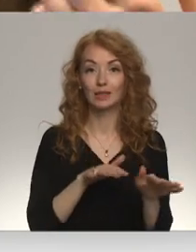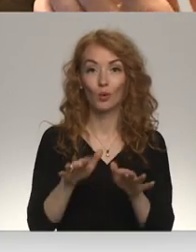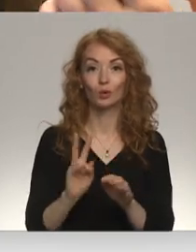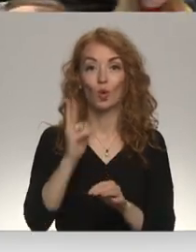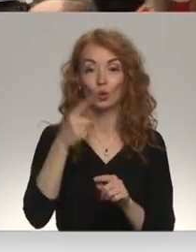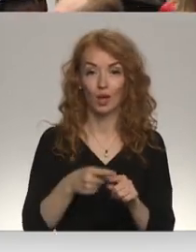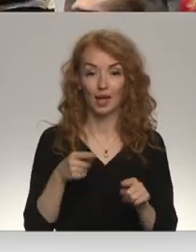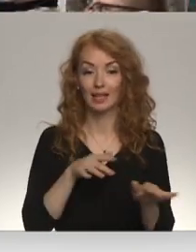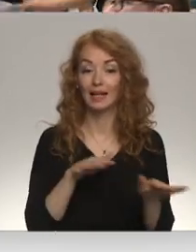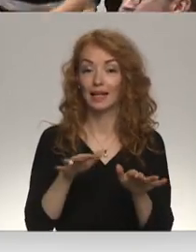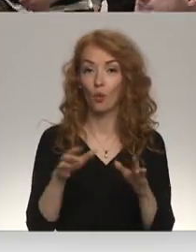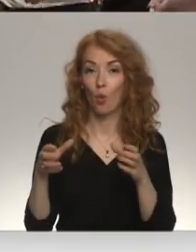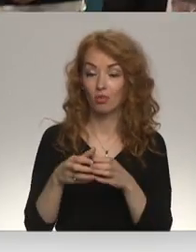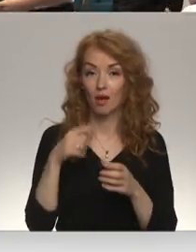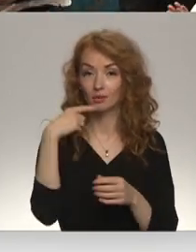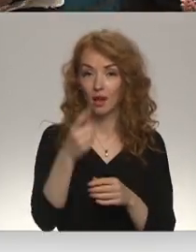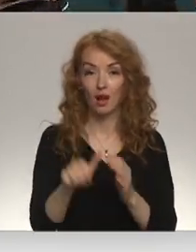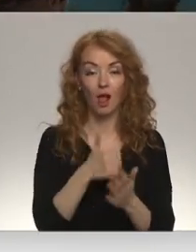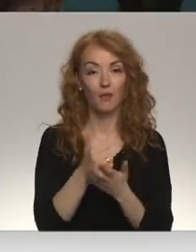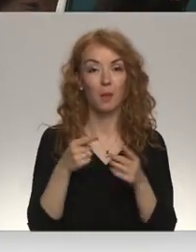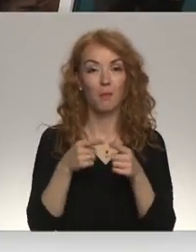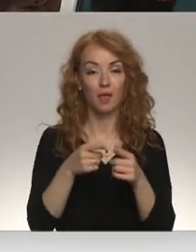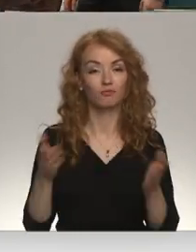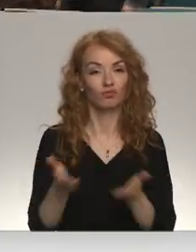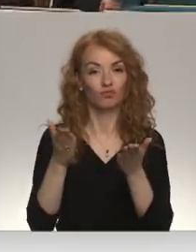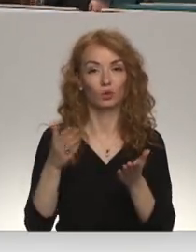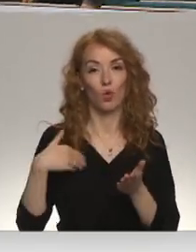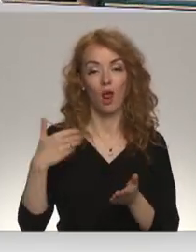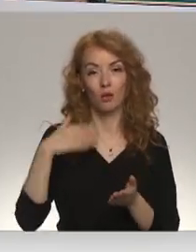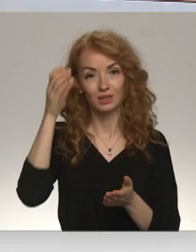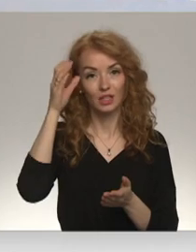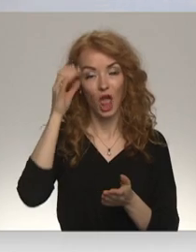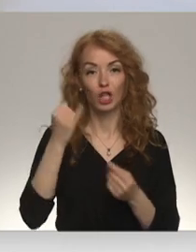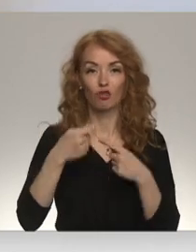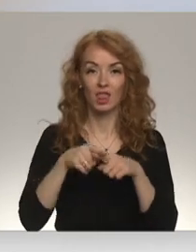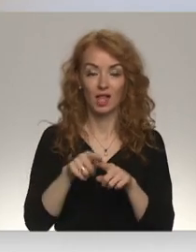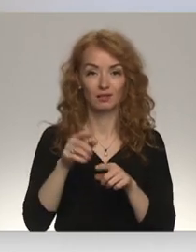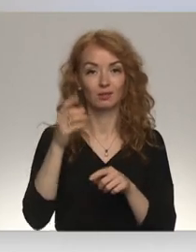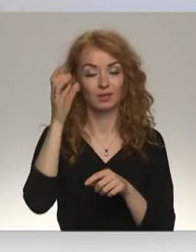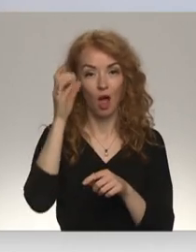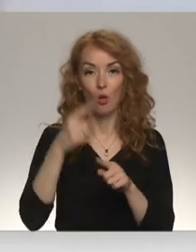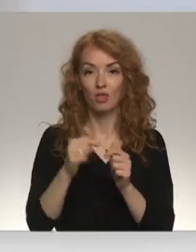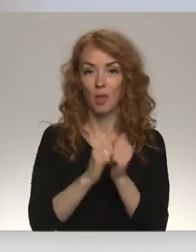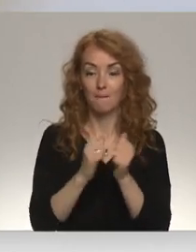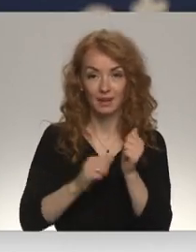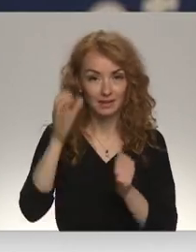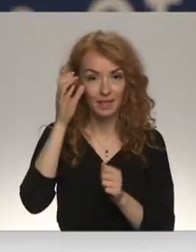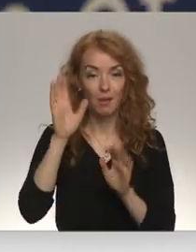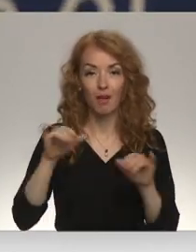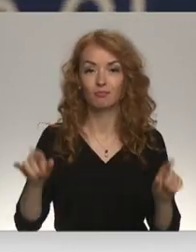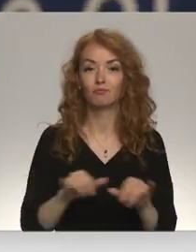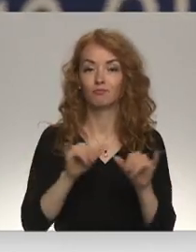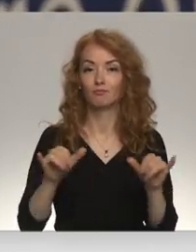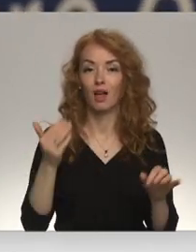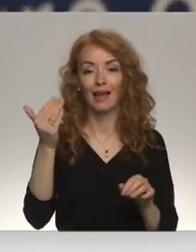Gadu. Rīkotāji uzsver, ka galvenais mērķis ir stiprināt skolēnu zināšanas inženierzinātnēs un dabas zinībās, kā arī, lai vairotu viņu